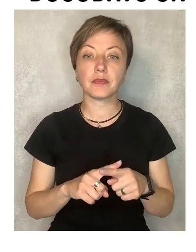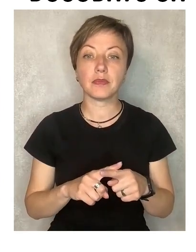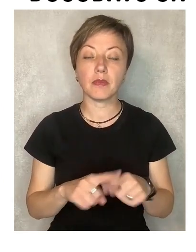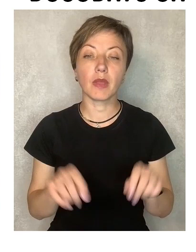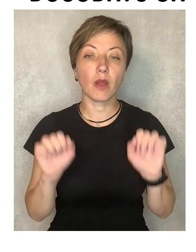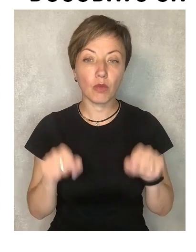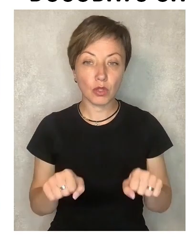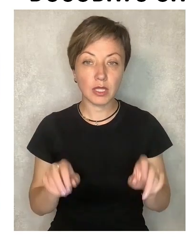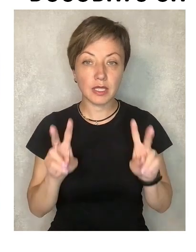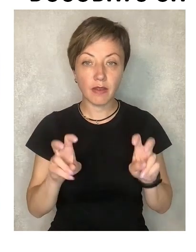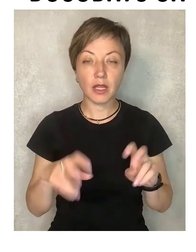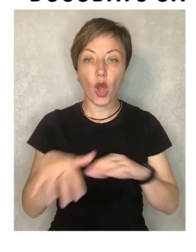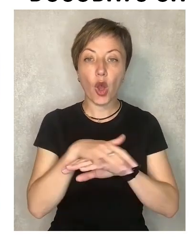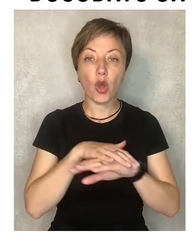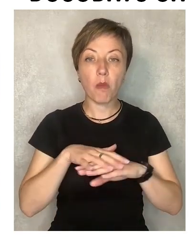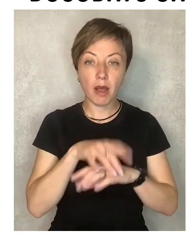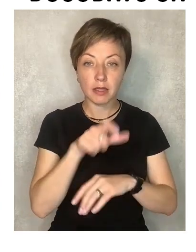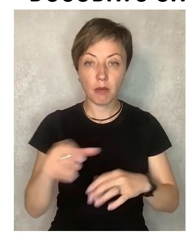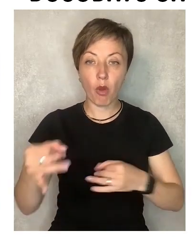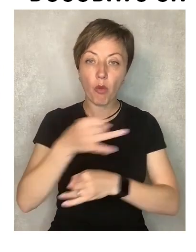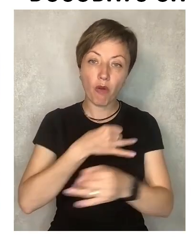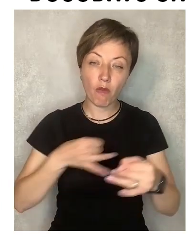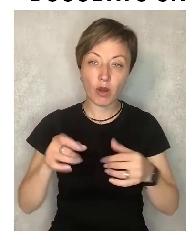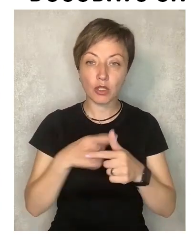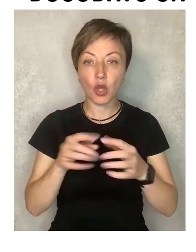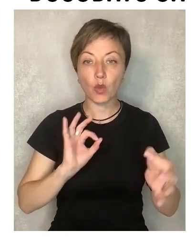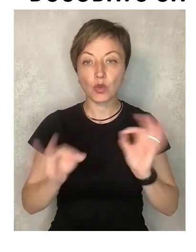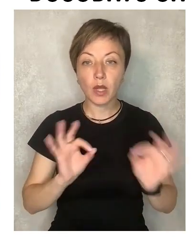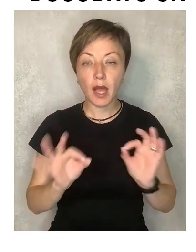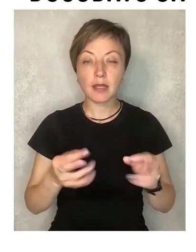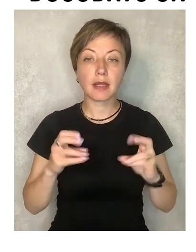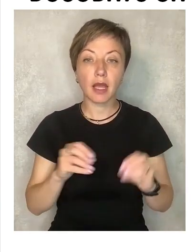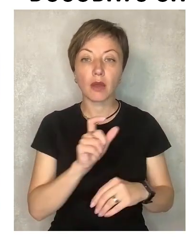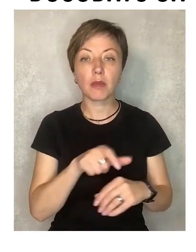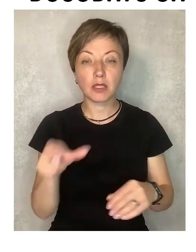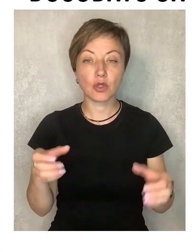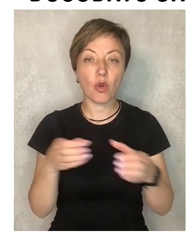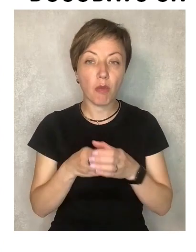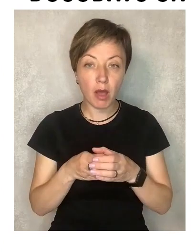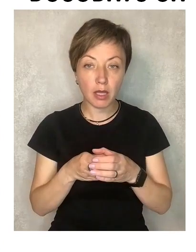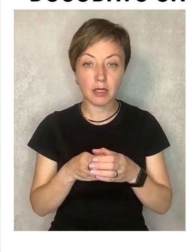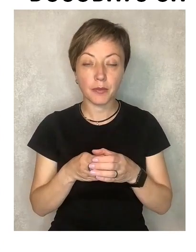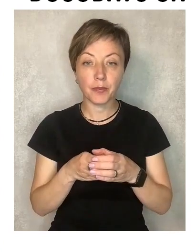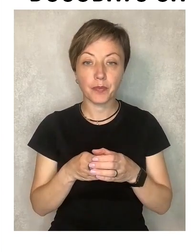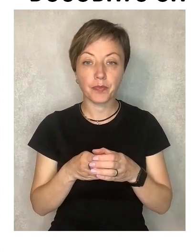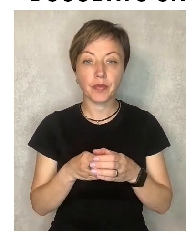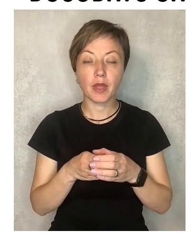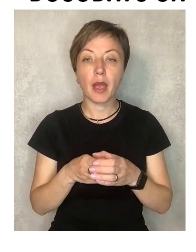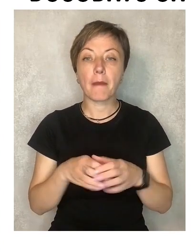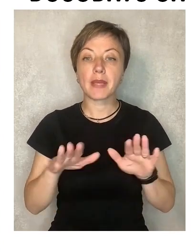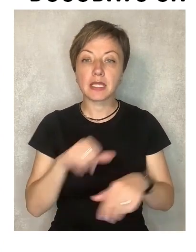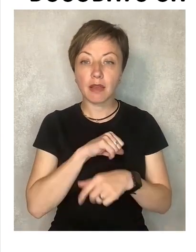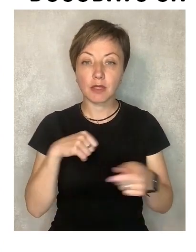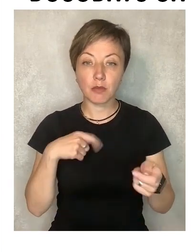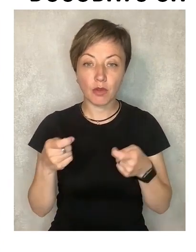називати громадським обговоренням чи консультацією, де мешканці громади, органи місцевого самоврядування